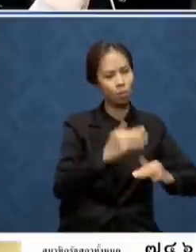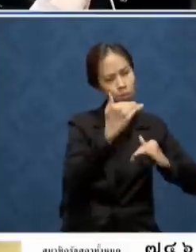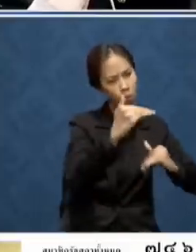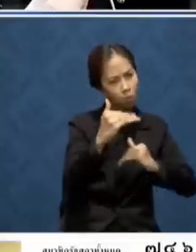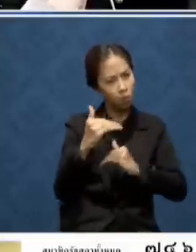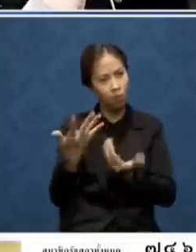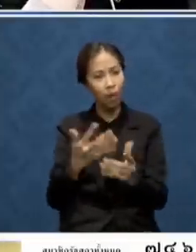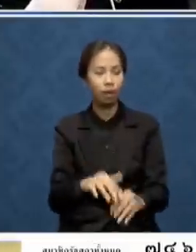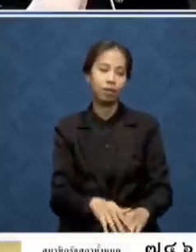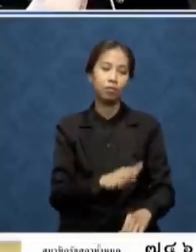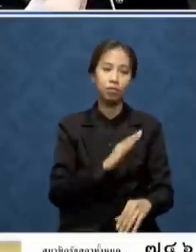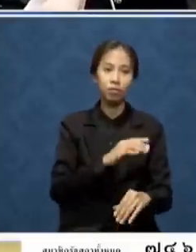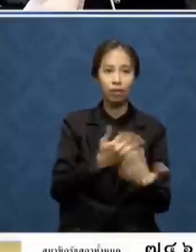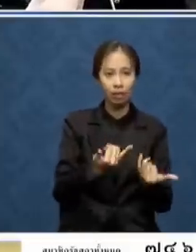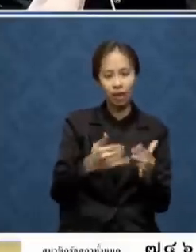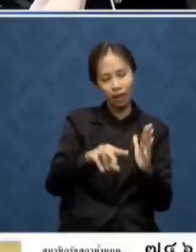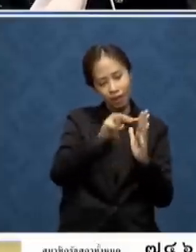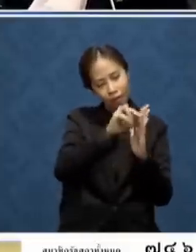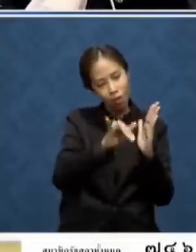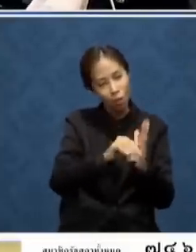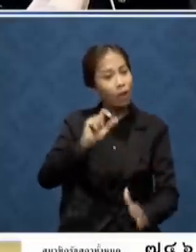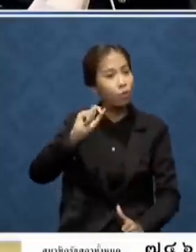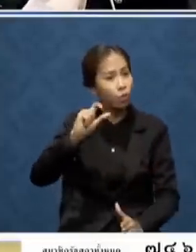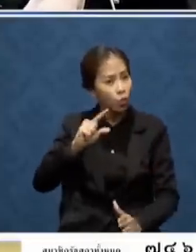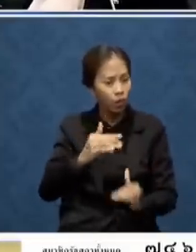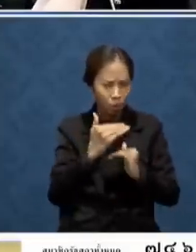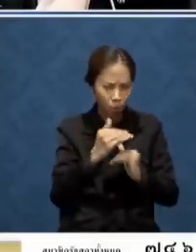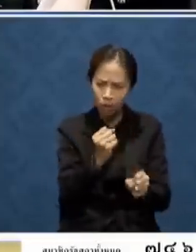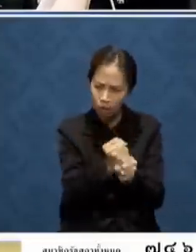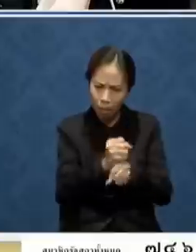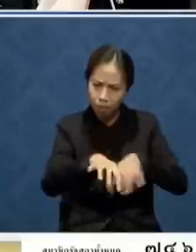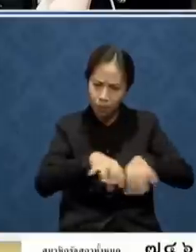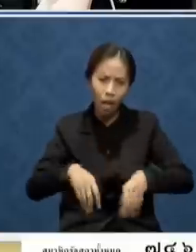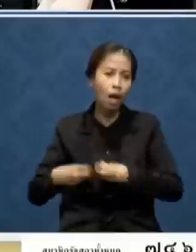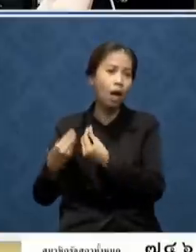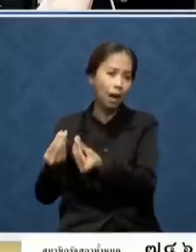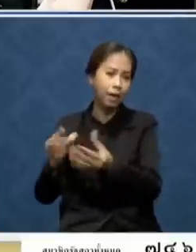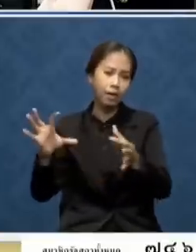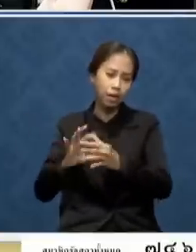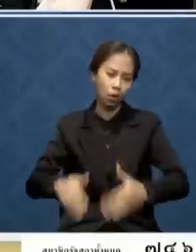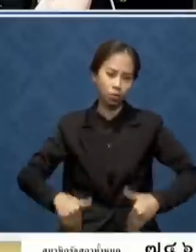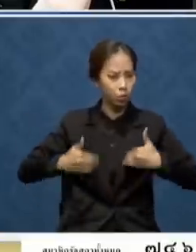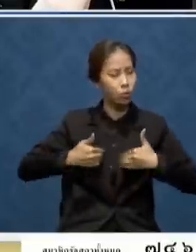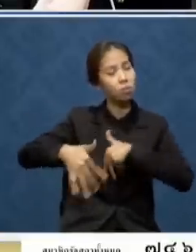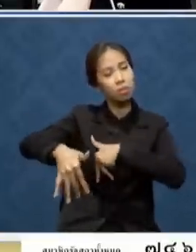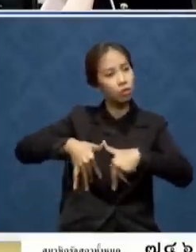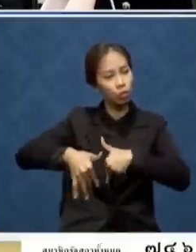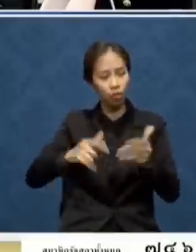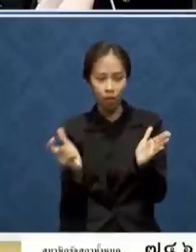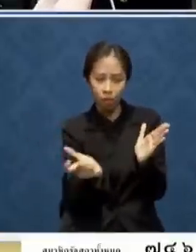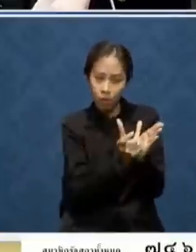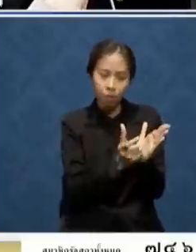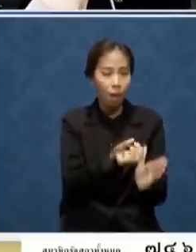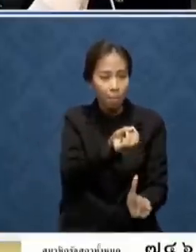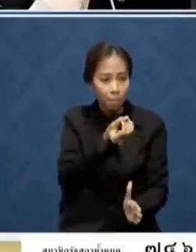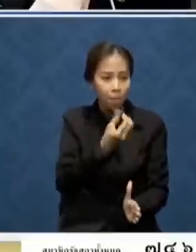ระยะสั้นที่ท่านพูดถึงเนี่ยที่บรรจุนโยบายเร่งด่วนสำคัญอย่างยิ่งกับพี่น้องประชาชนที่เกี่ยวกับปากท้องของพี่น้องประชาชนก็ไม่ได้บอกว่าจะ